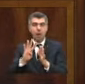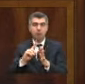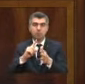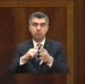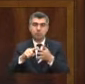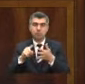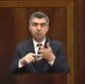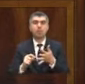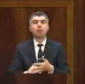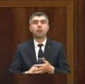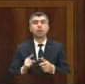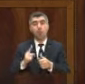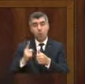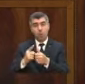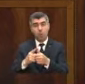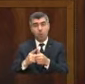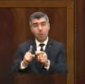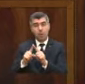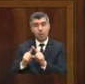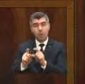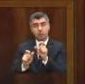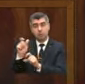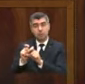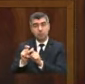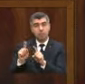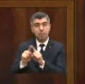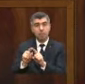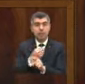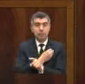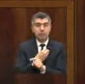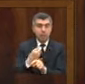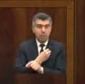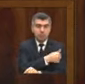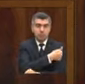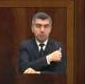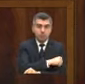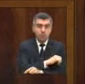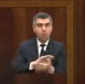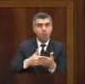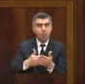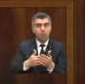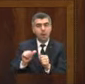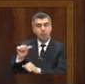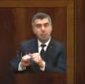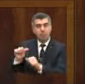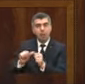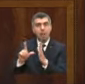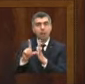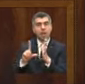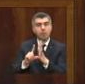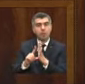المرتكز الأول هو تثمين الموارد البشرية الصحية من خلال مراجعة القانون رقم